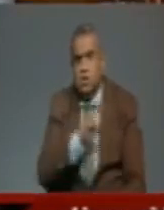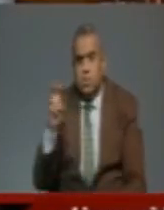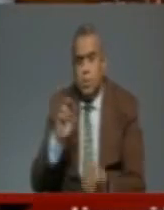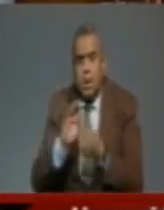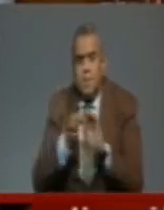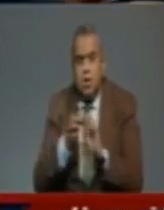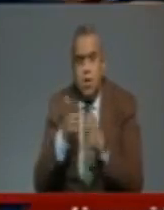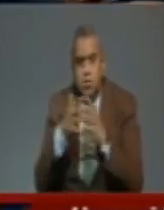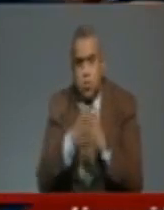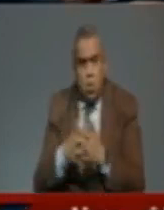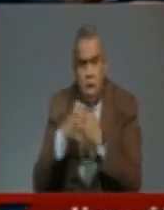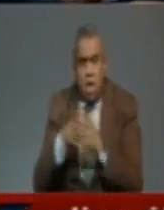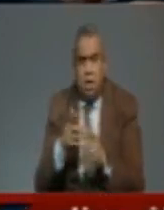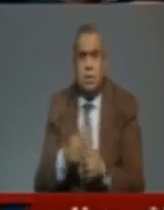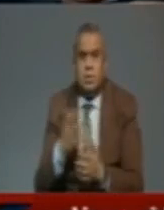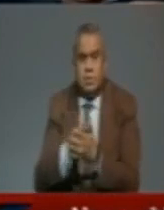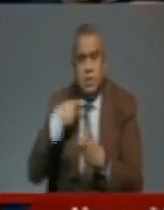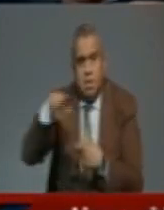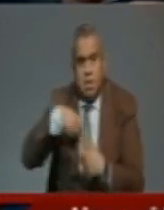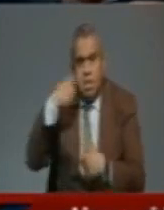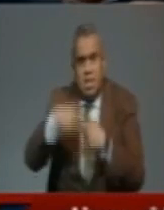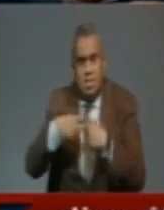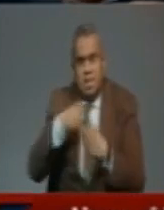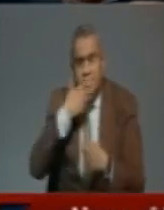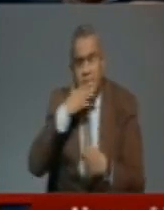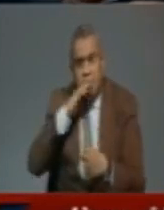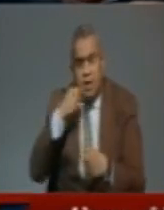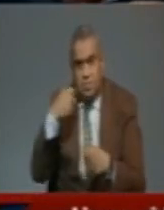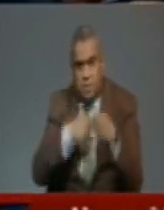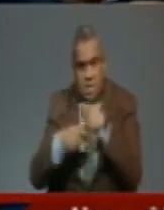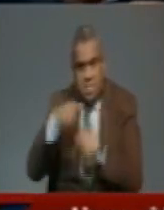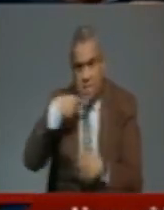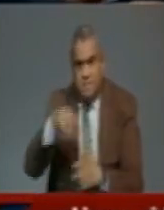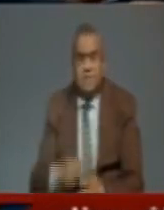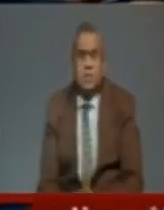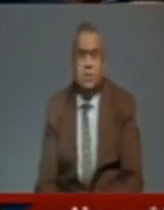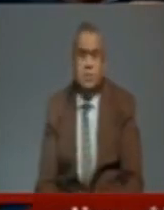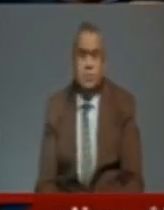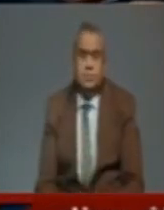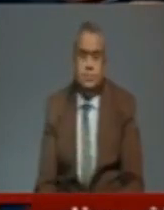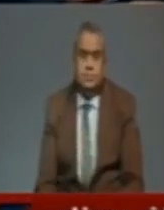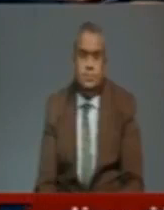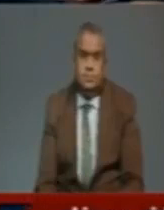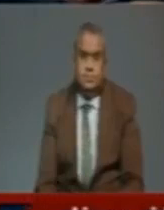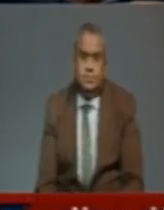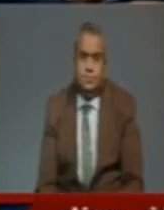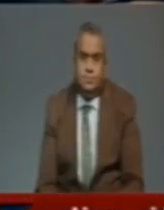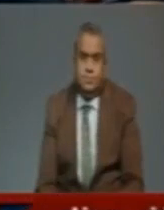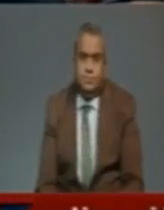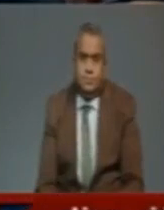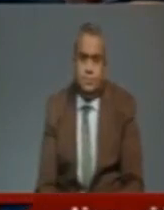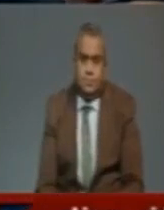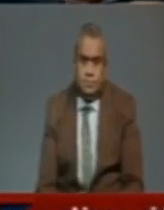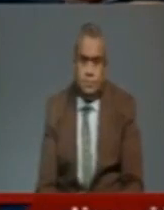هم يعني تجاوبوا معانا، بس أنا هقول لكم على حاجة، إحنا على مدى الـ يعني